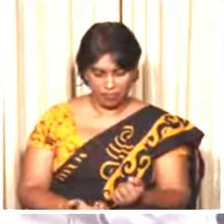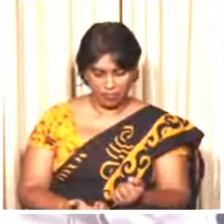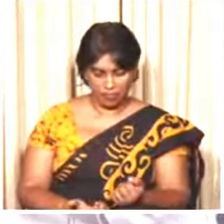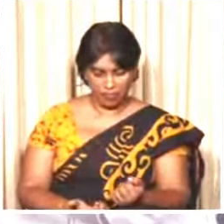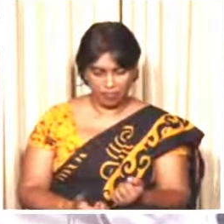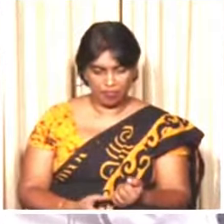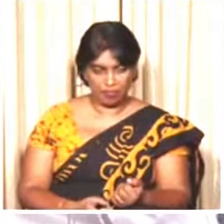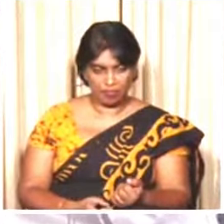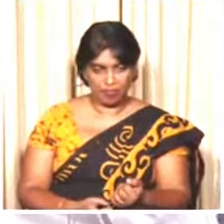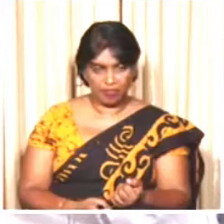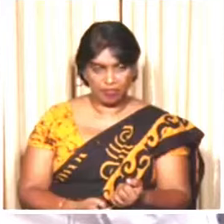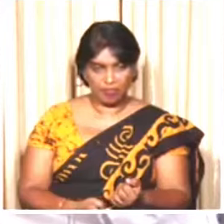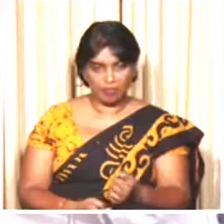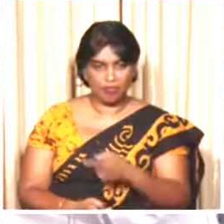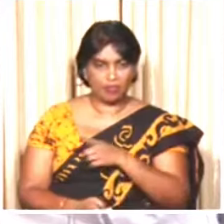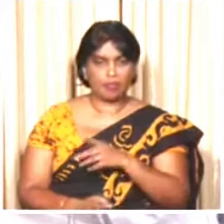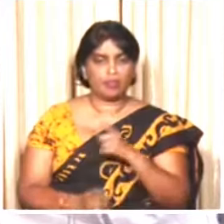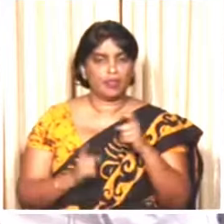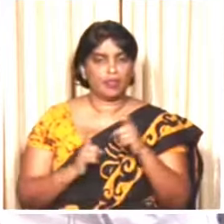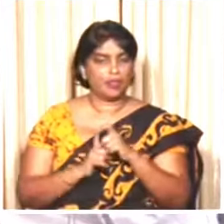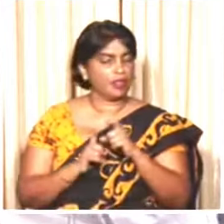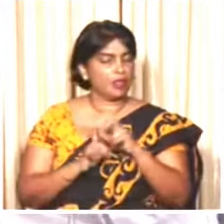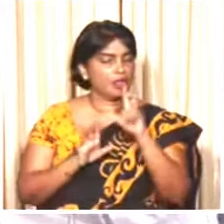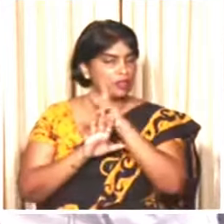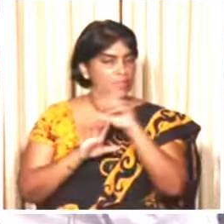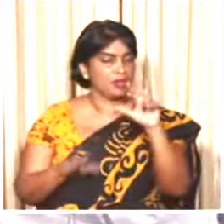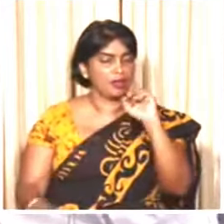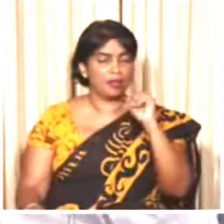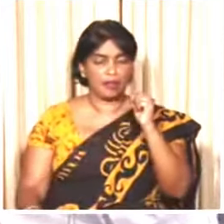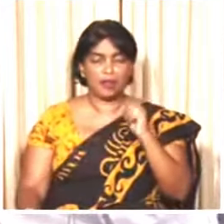එතකොට ඒ ඩොලර් 18යි 50